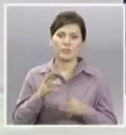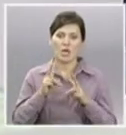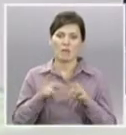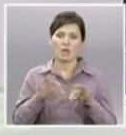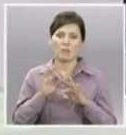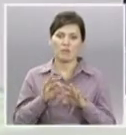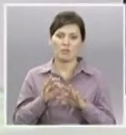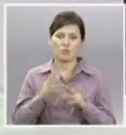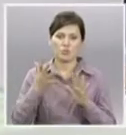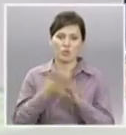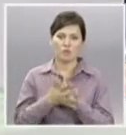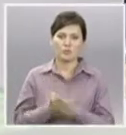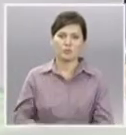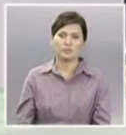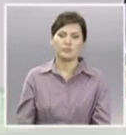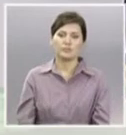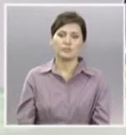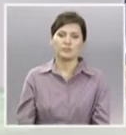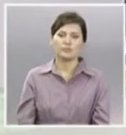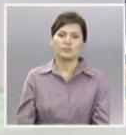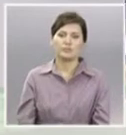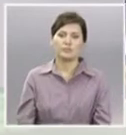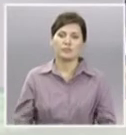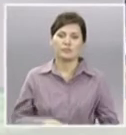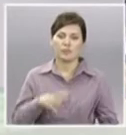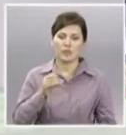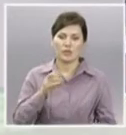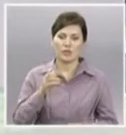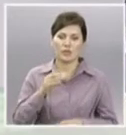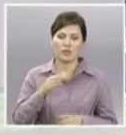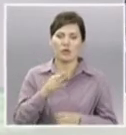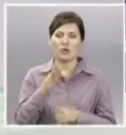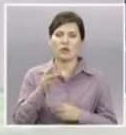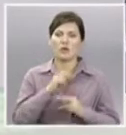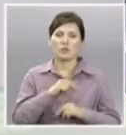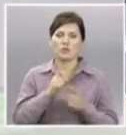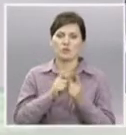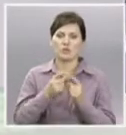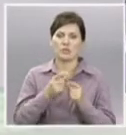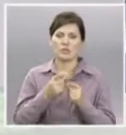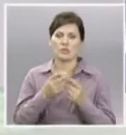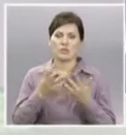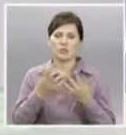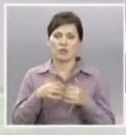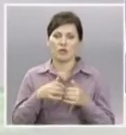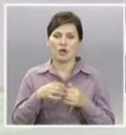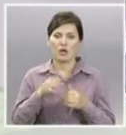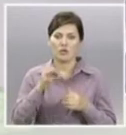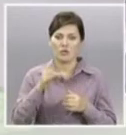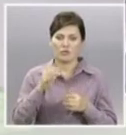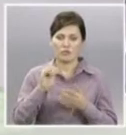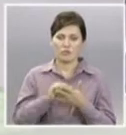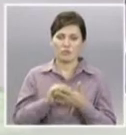исследования проводить, изучать, и так далее, да, изучать. Мамай Канеевич, а какая работа ведется по переводу в цифровой формат архивных